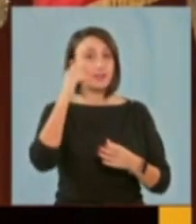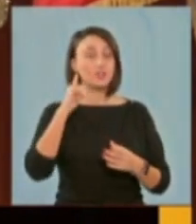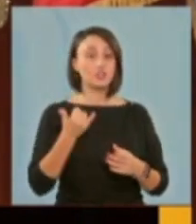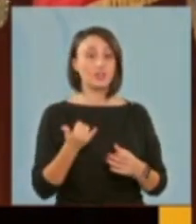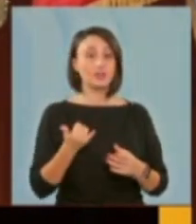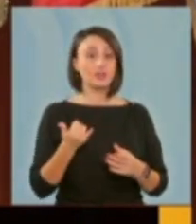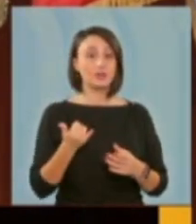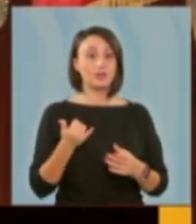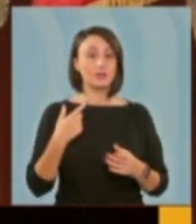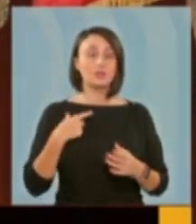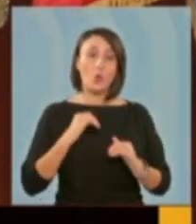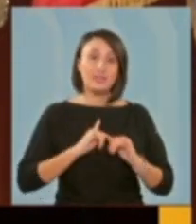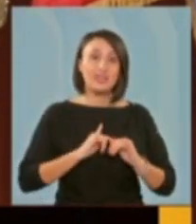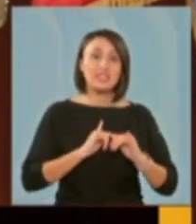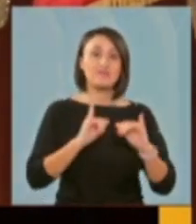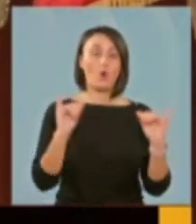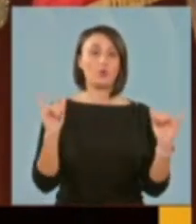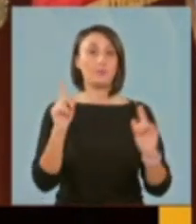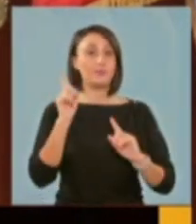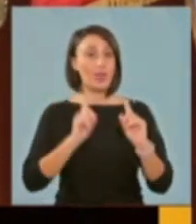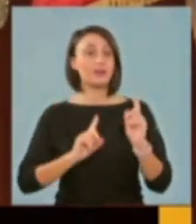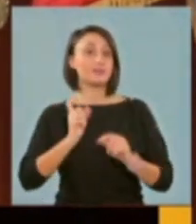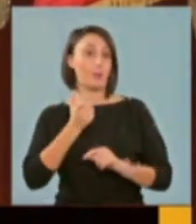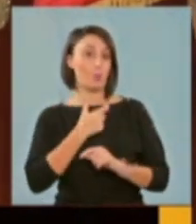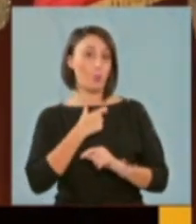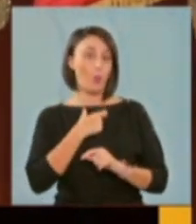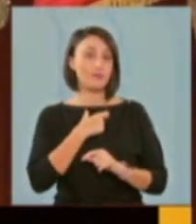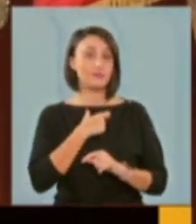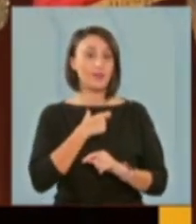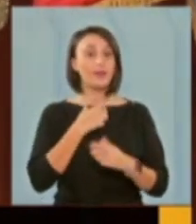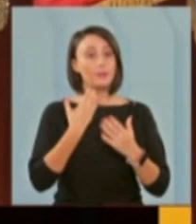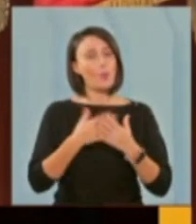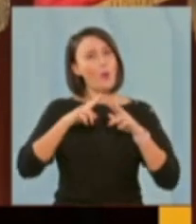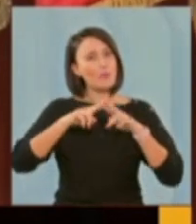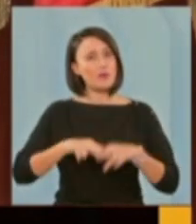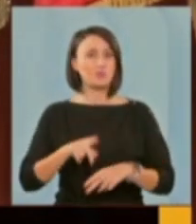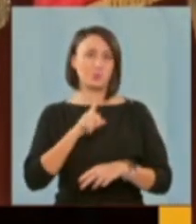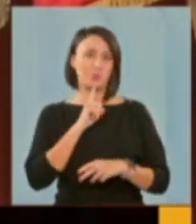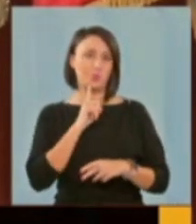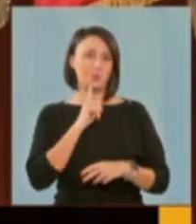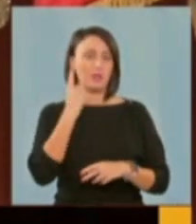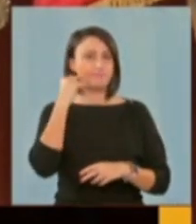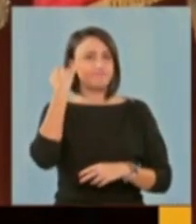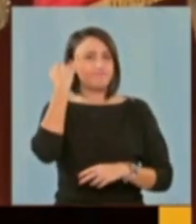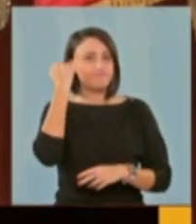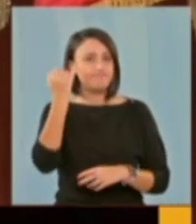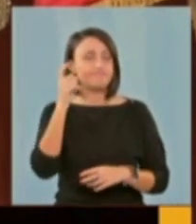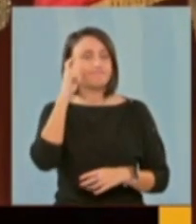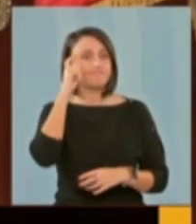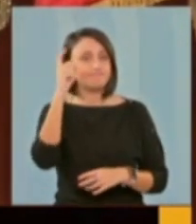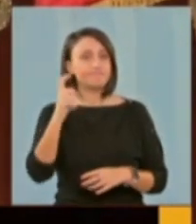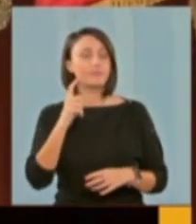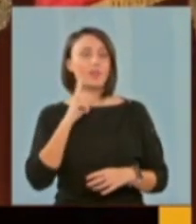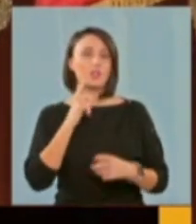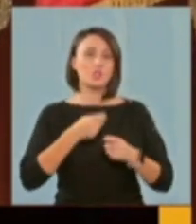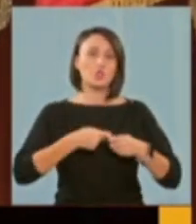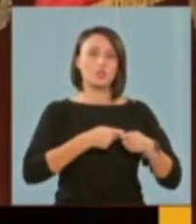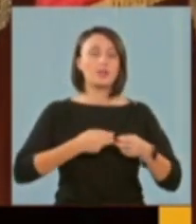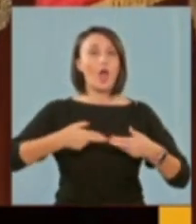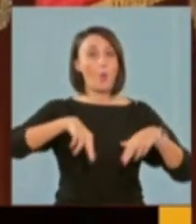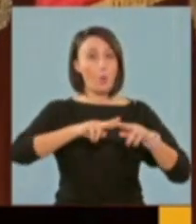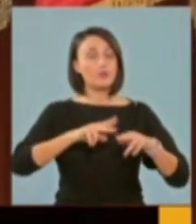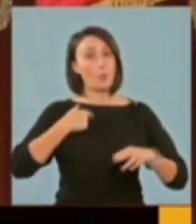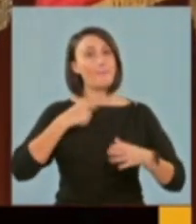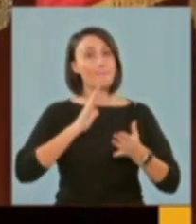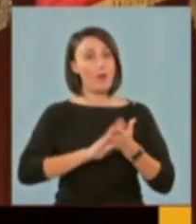să o dezvoltăm, dacă se poate, pentru că au rămas puține repere de încredere în societatea noastră. Și